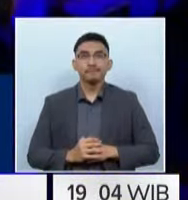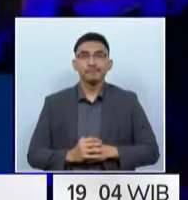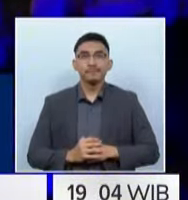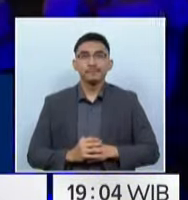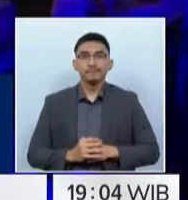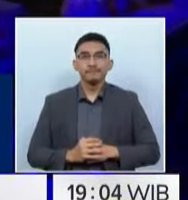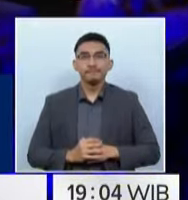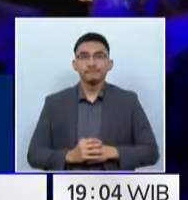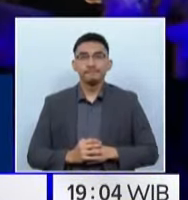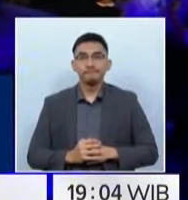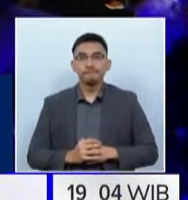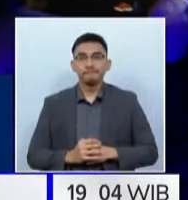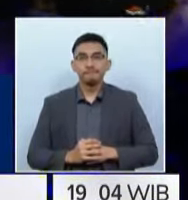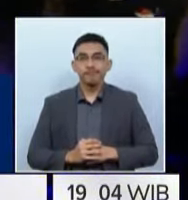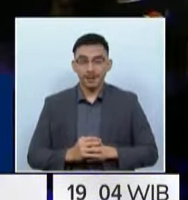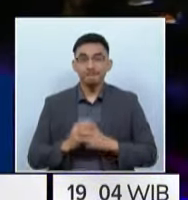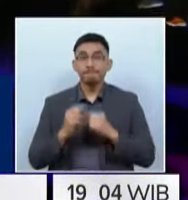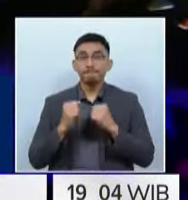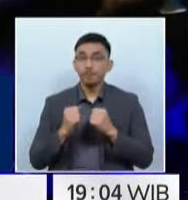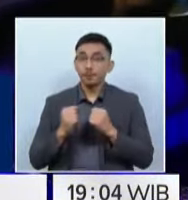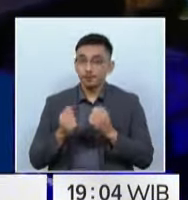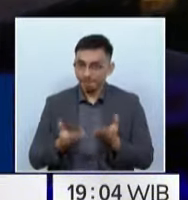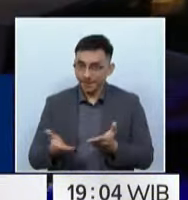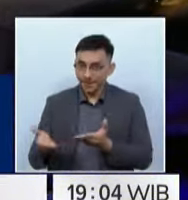menempati tempat duduk yang telah